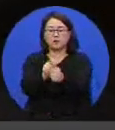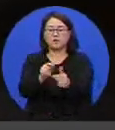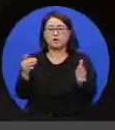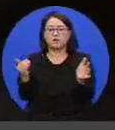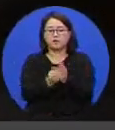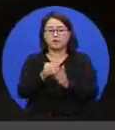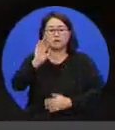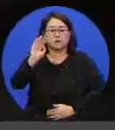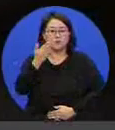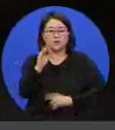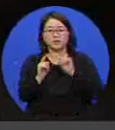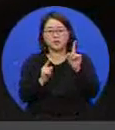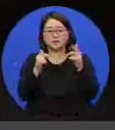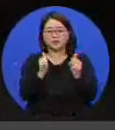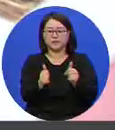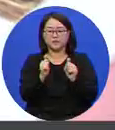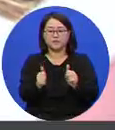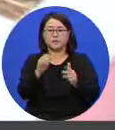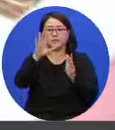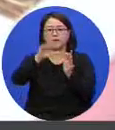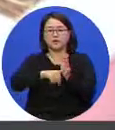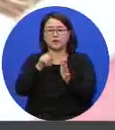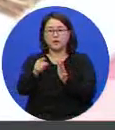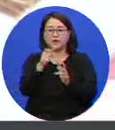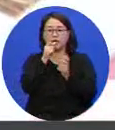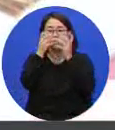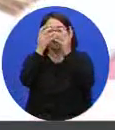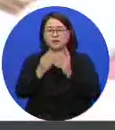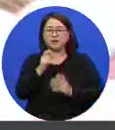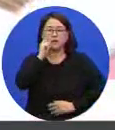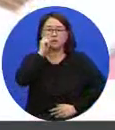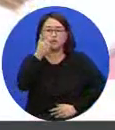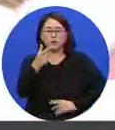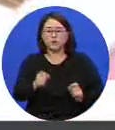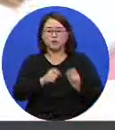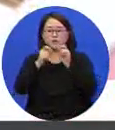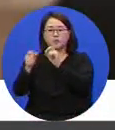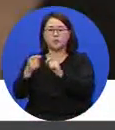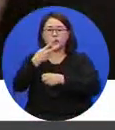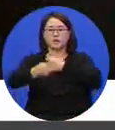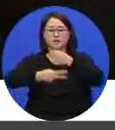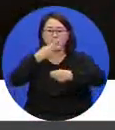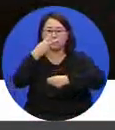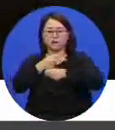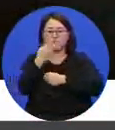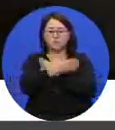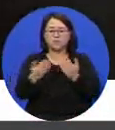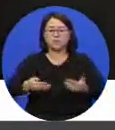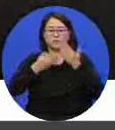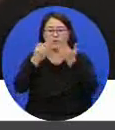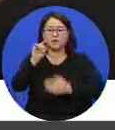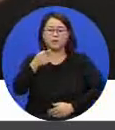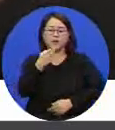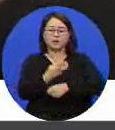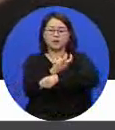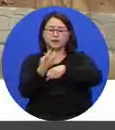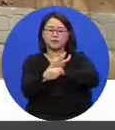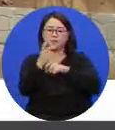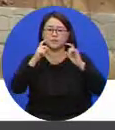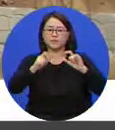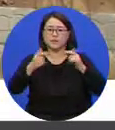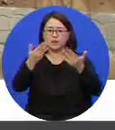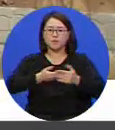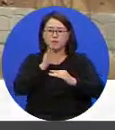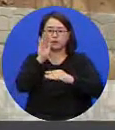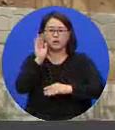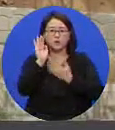1심 재판에서 징역 6개월에 집행유예 2년, 사회봉사 120시간을 선고받은 뒤 다시 항소했습니다. 또